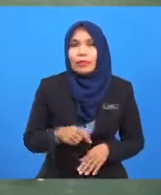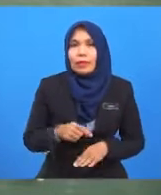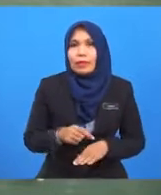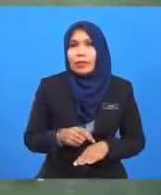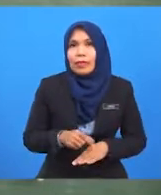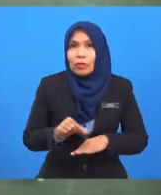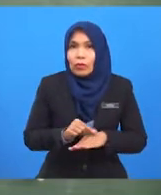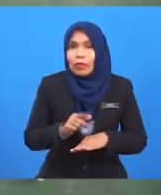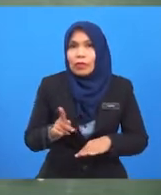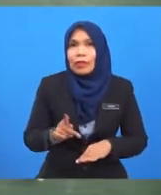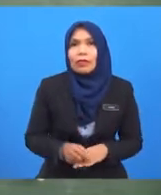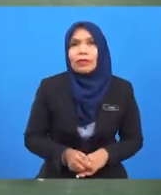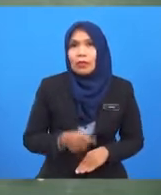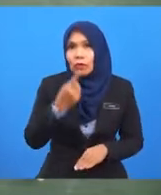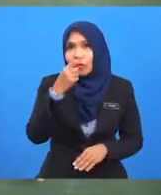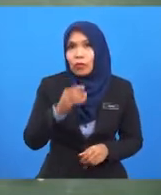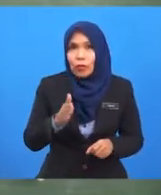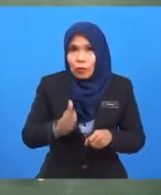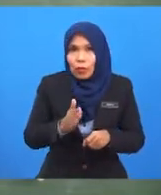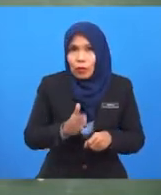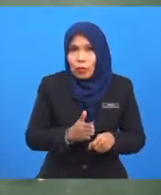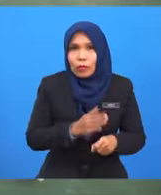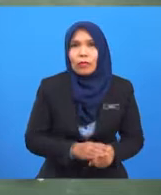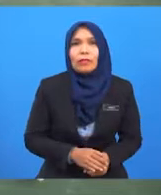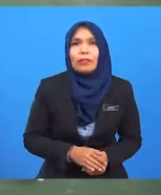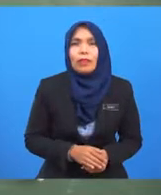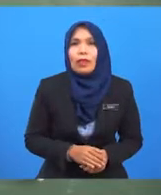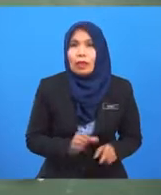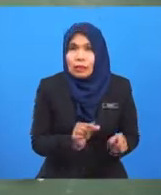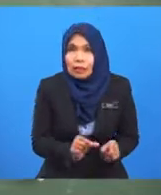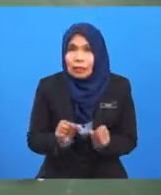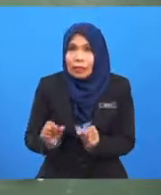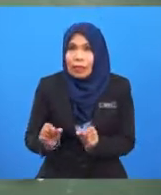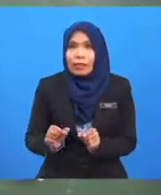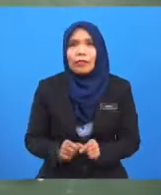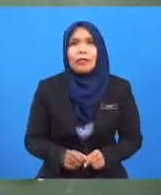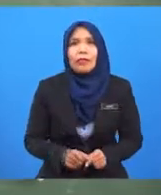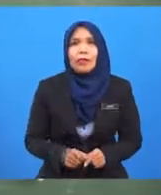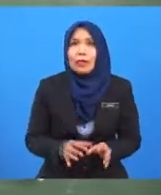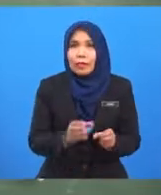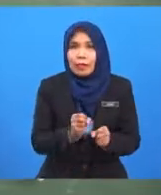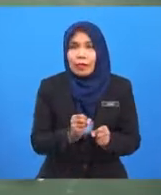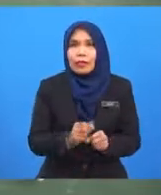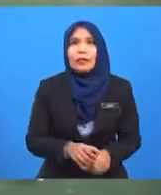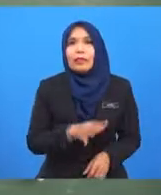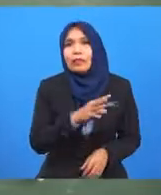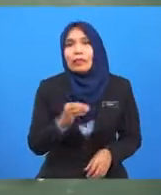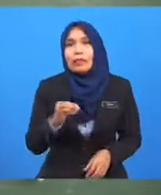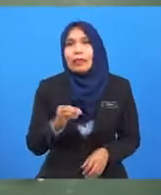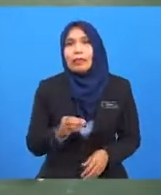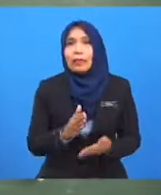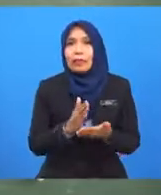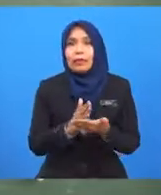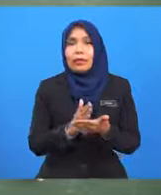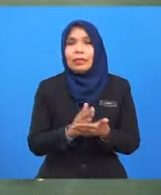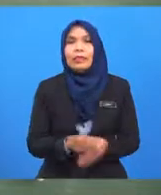memisah, memotong atau menggerakkan, memegang dan